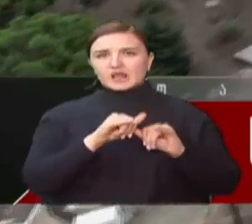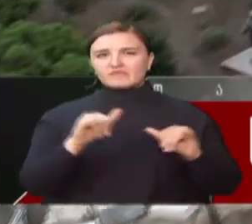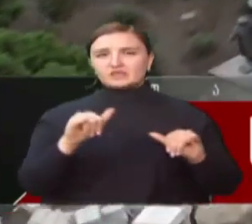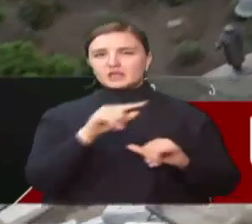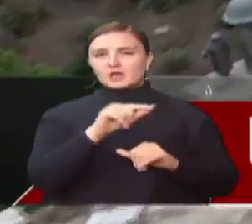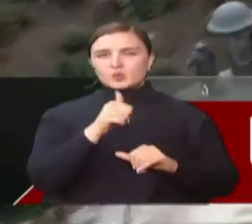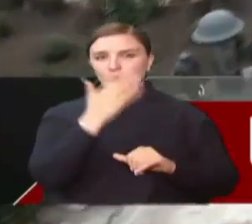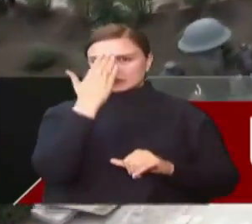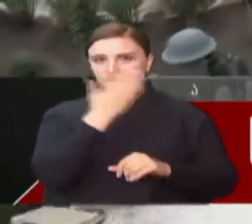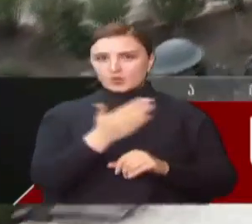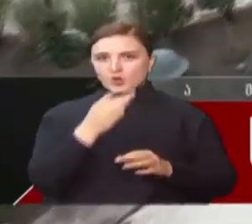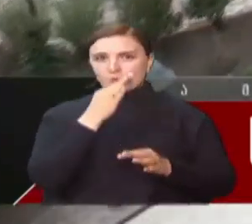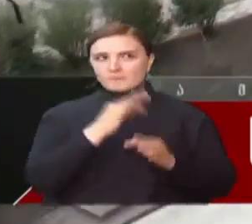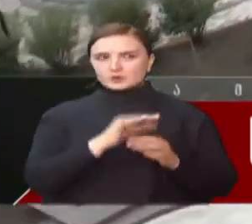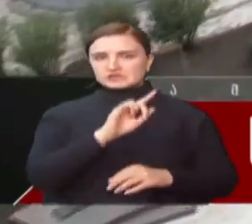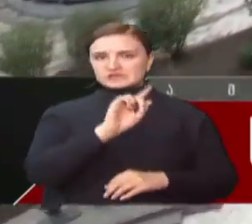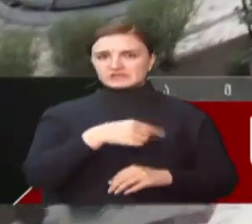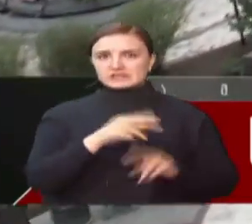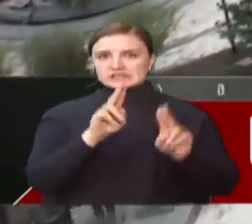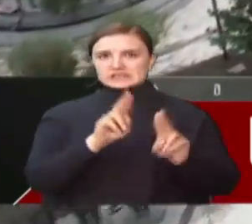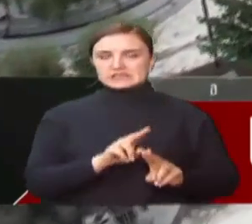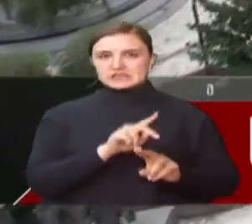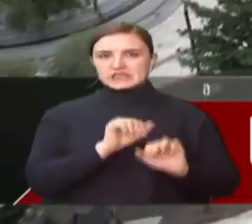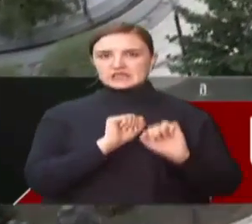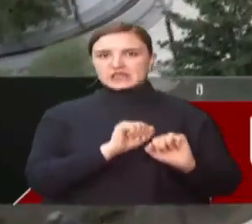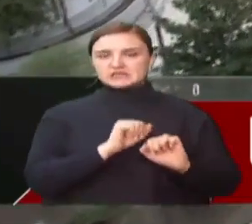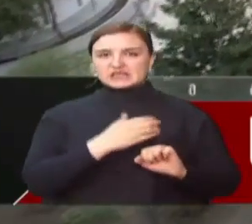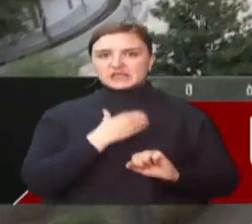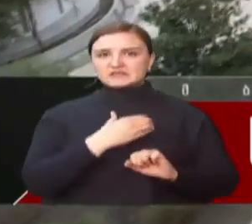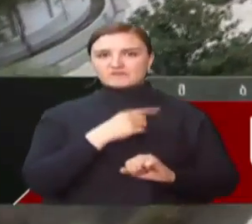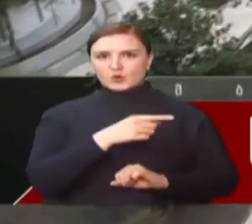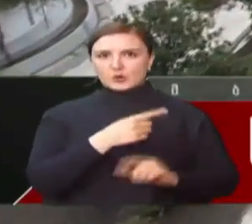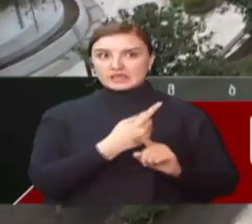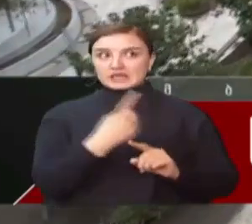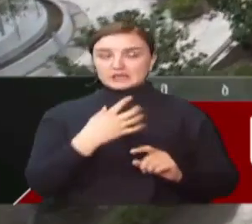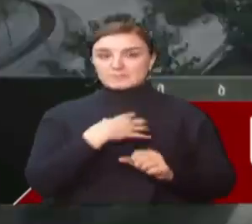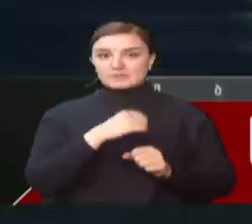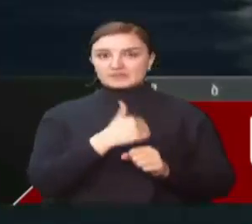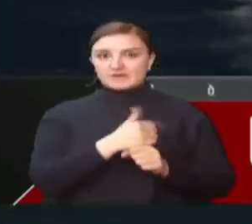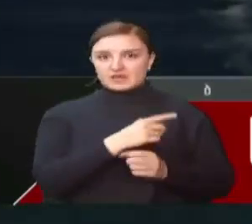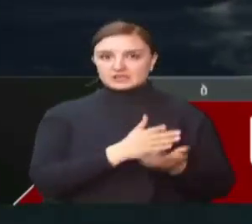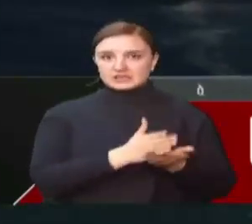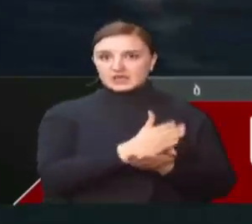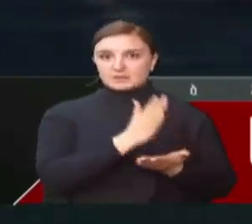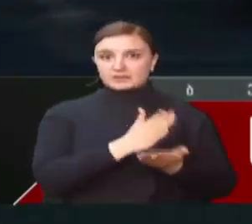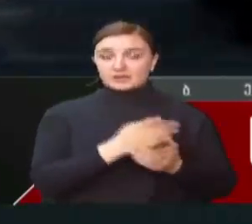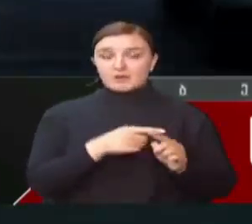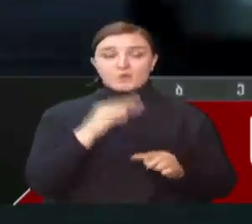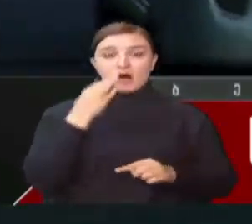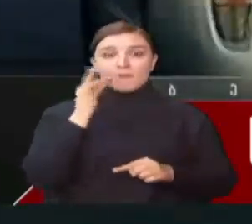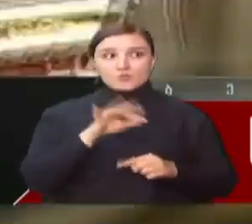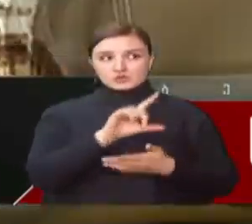სამოქალაქო პასუხისმგებლობის სავალდებულო წესით დაზღვევა სადაზღვევო ბაზრის ერთ-ერთი მთავარი სეგმენტია. Სწორედ ამ